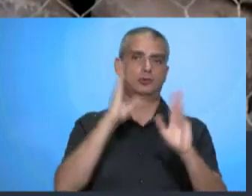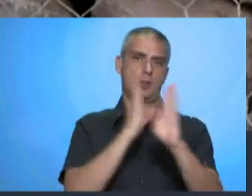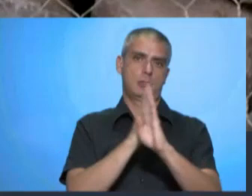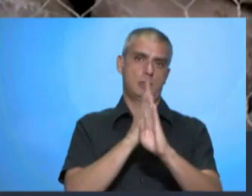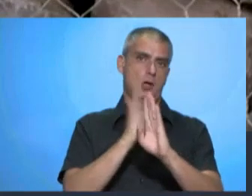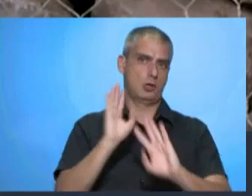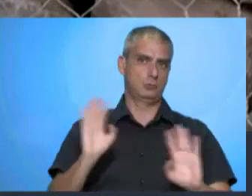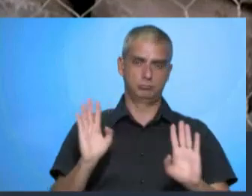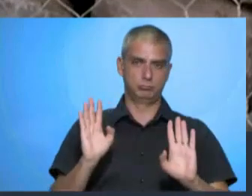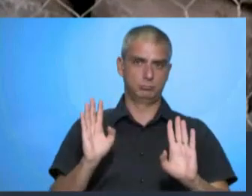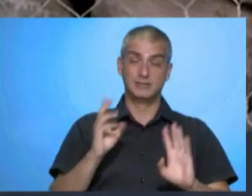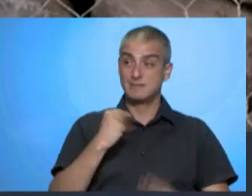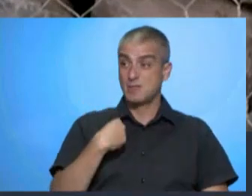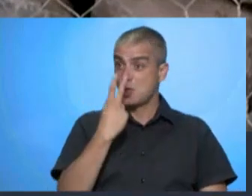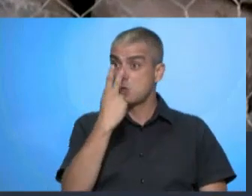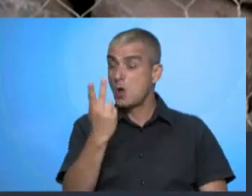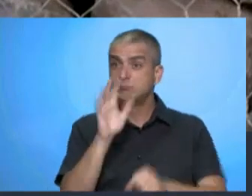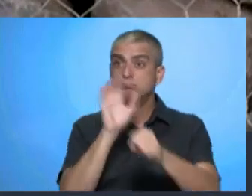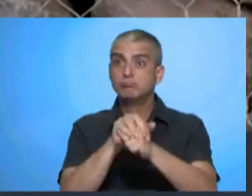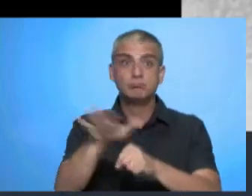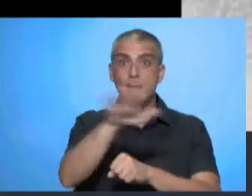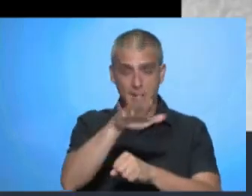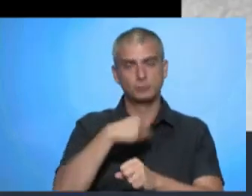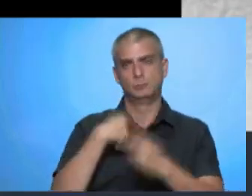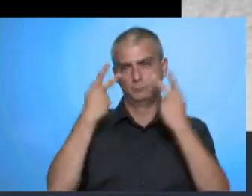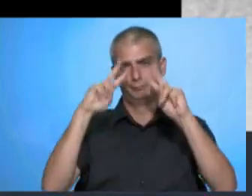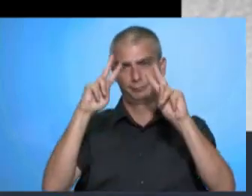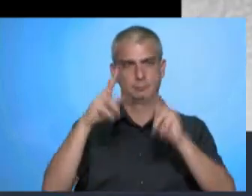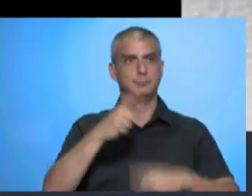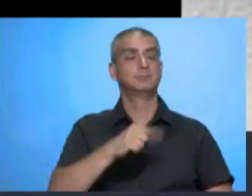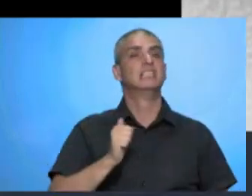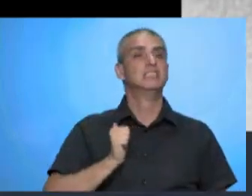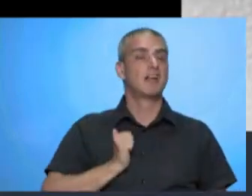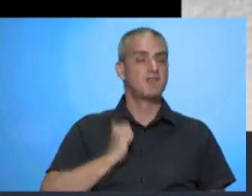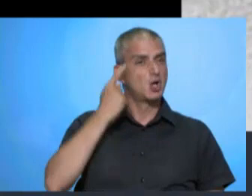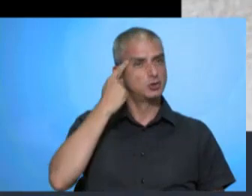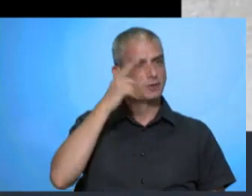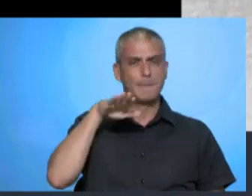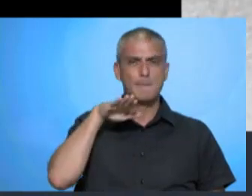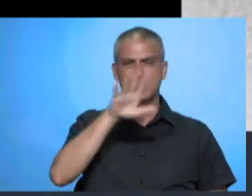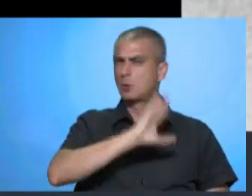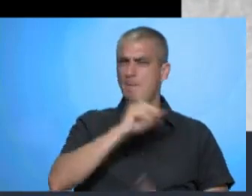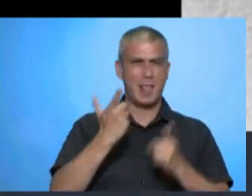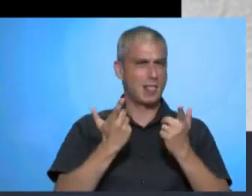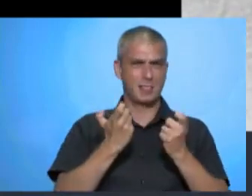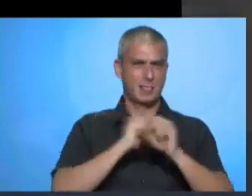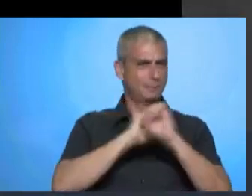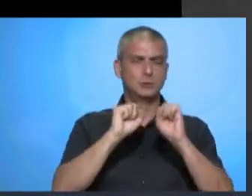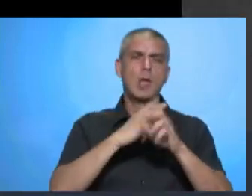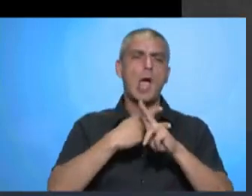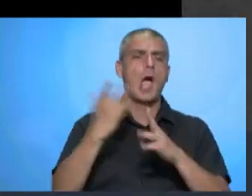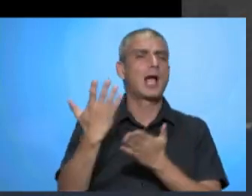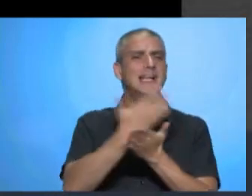שאנחנו נראה נזהה פה באזור. בצהל מעריכים שמדובר במלט לא חמוש שנועד למטרות